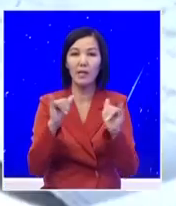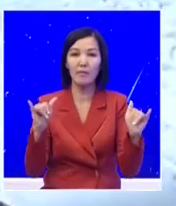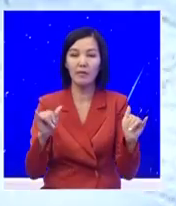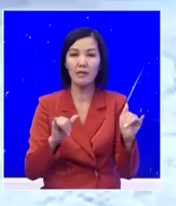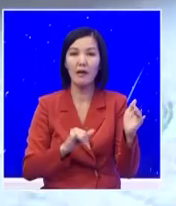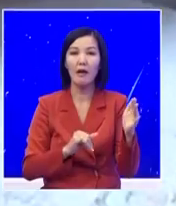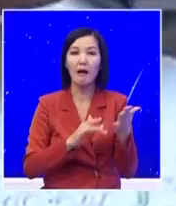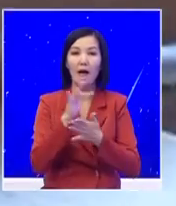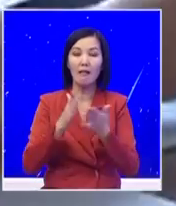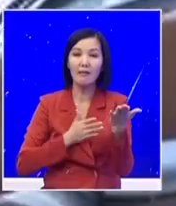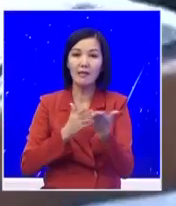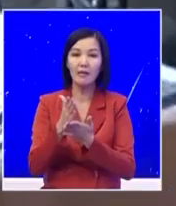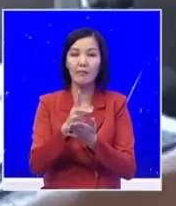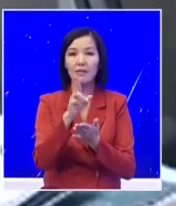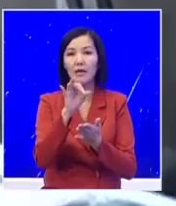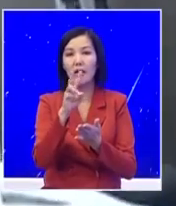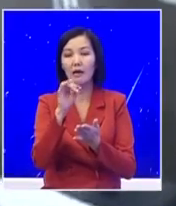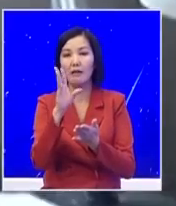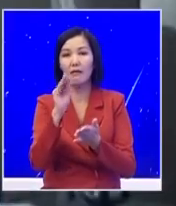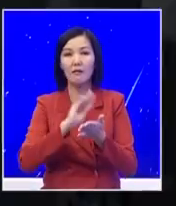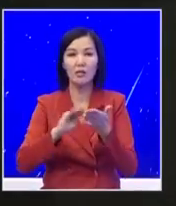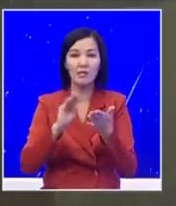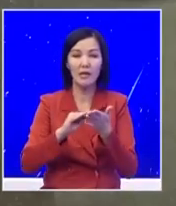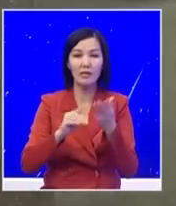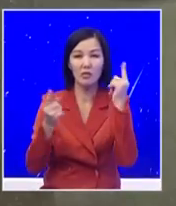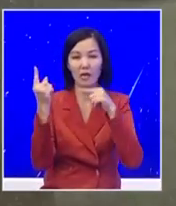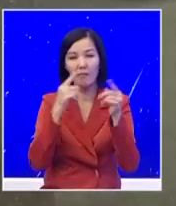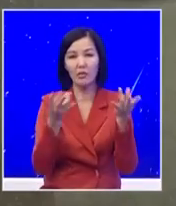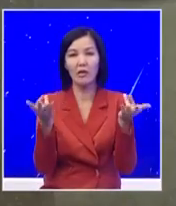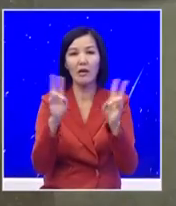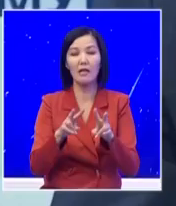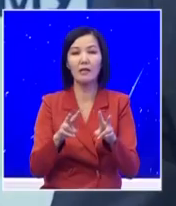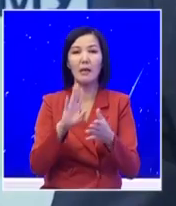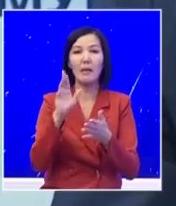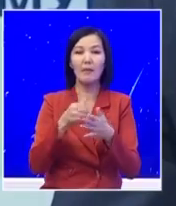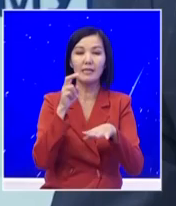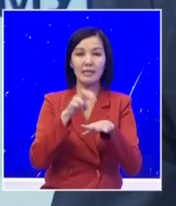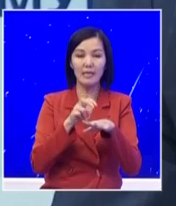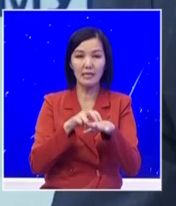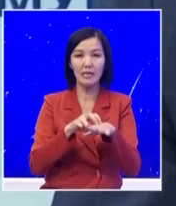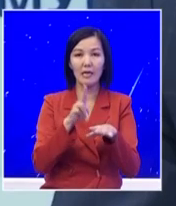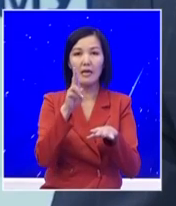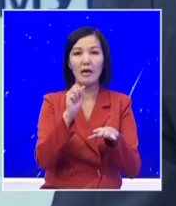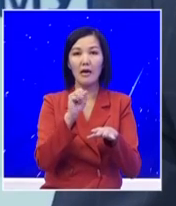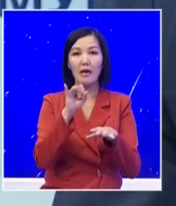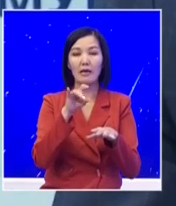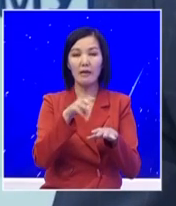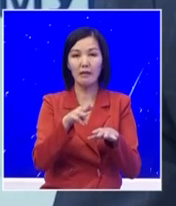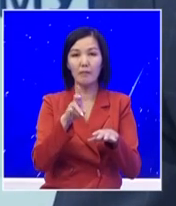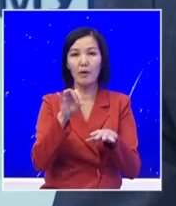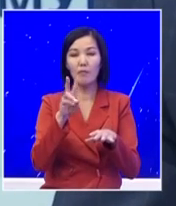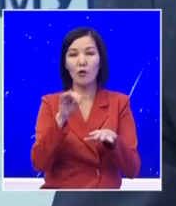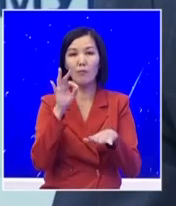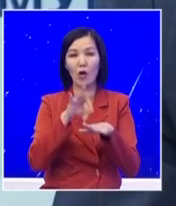кіреберісіндегі арка Қаратал жағалауында қолтаңбасы қалды. Облыстың бас мемлекеттік санитар дәрігері болған Қайрат Баймұхамбетов те